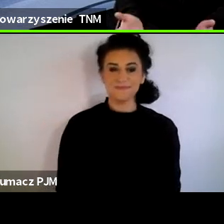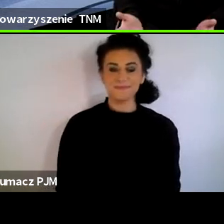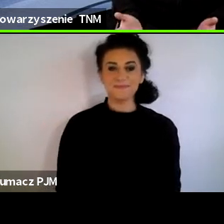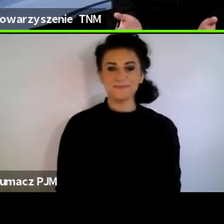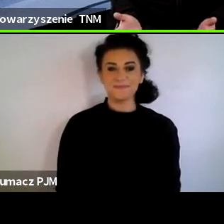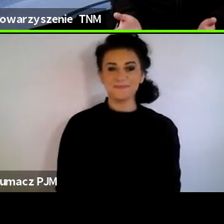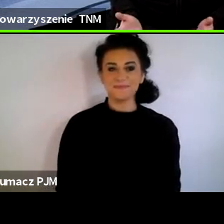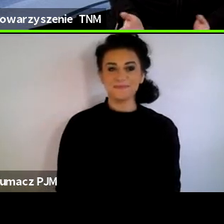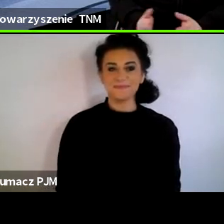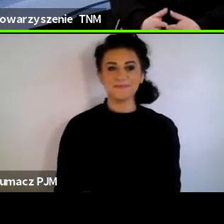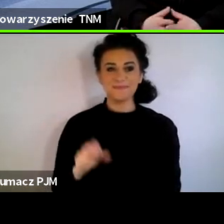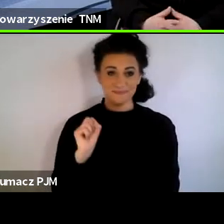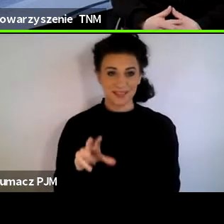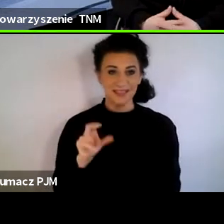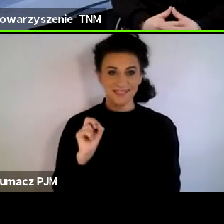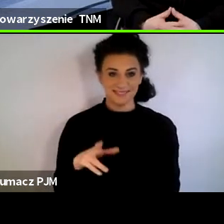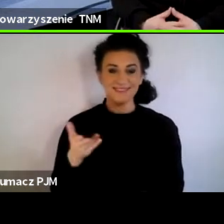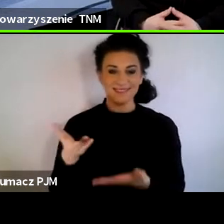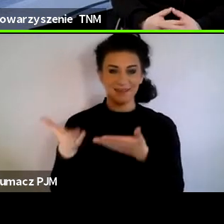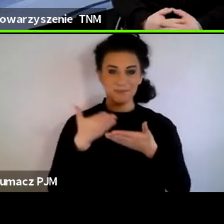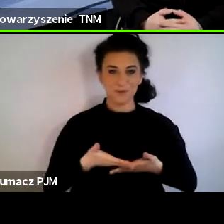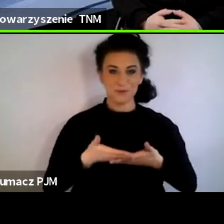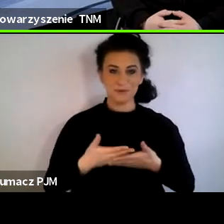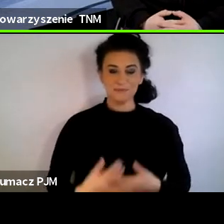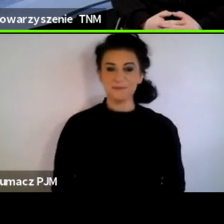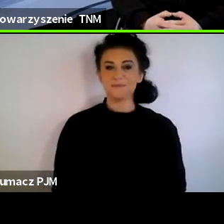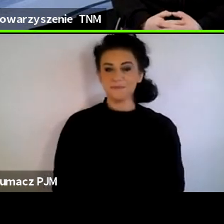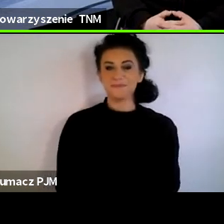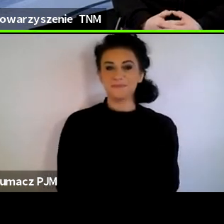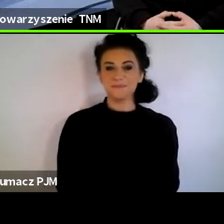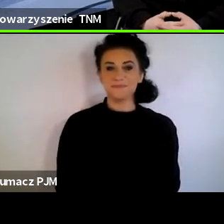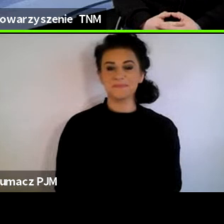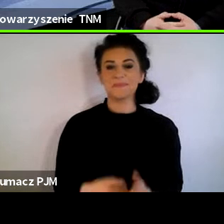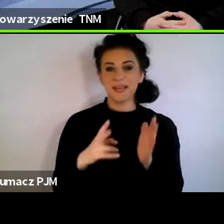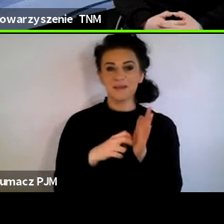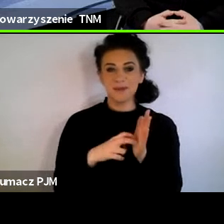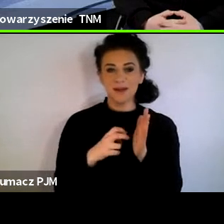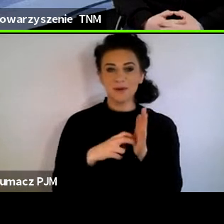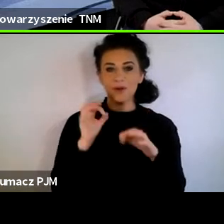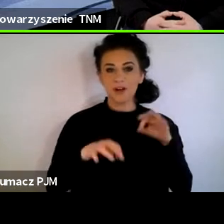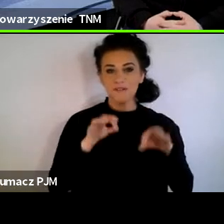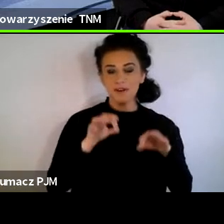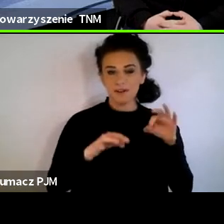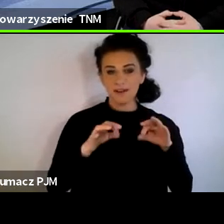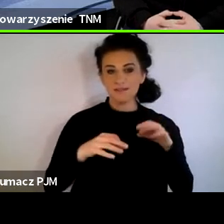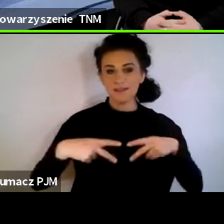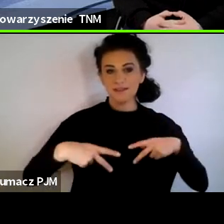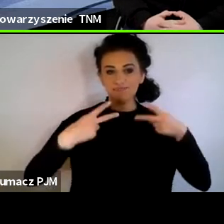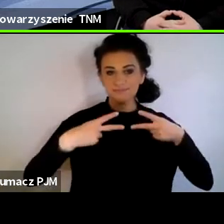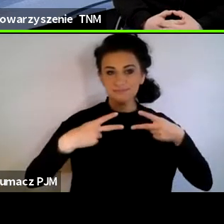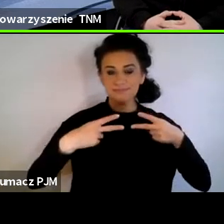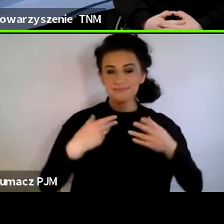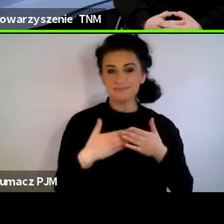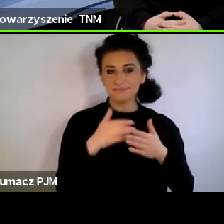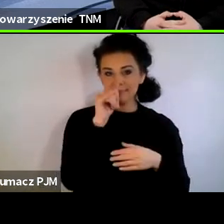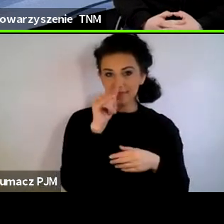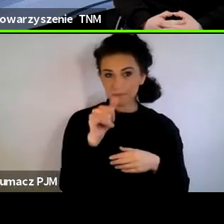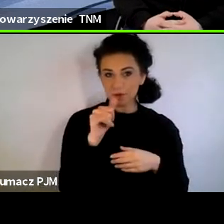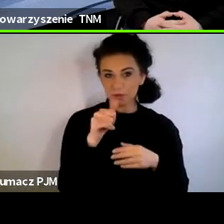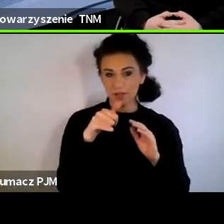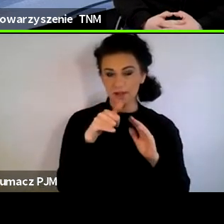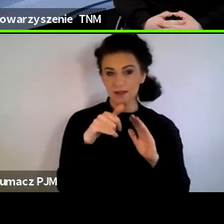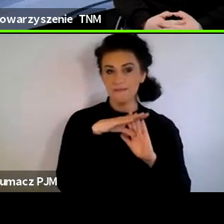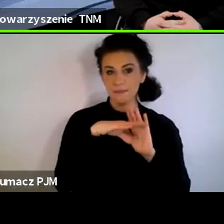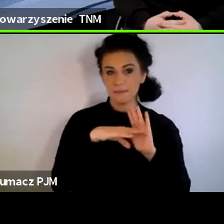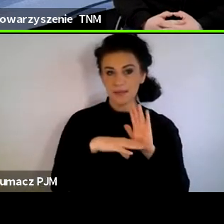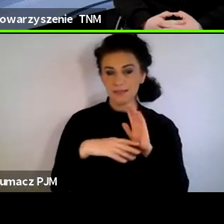Tak, zapraszamy do pięknego Wrocławia. To, czego brakuje w konferencjach online, to tego, że nie można sobie wymienić